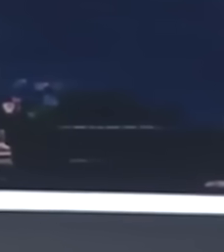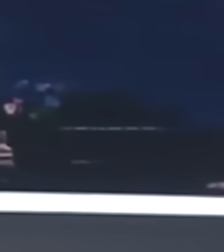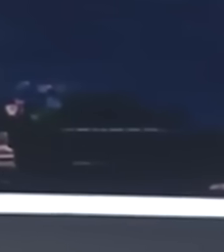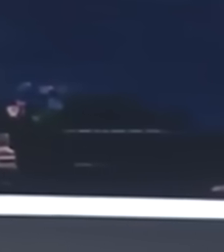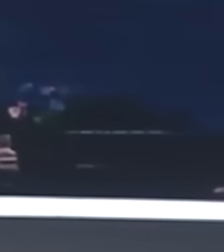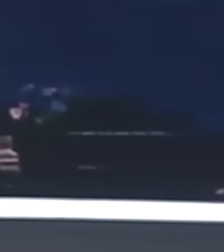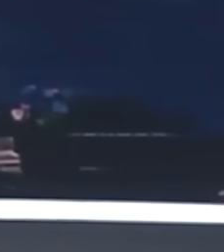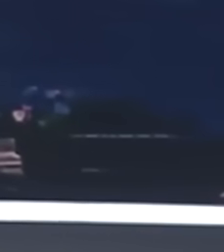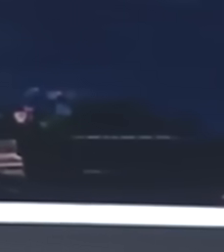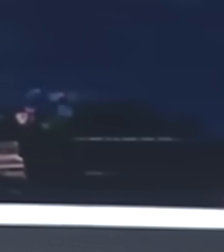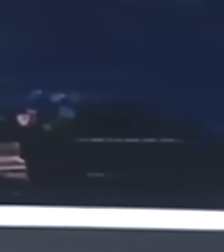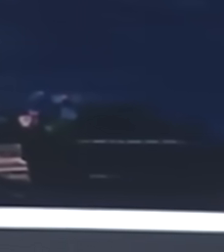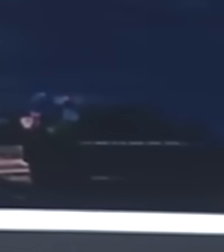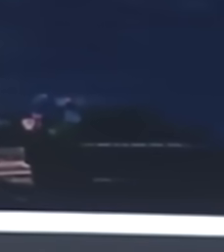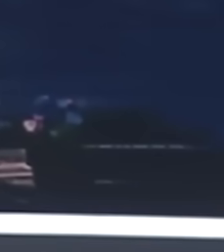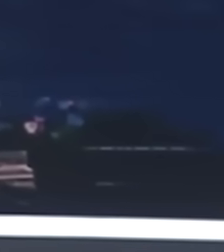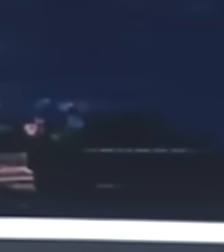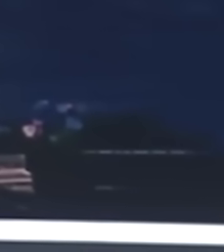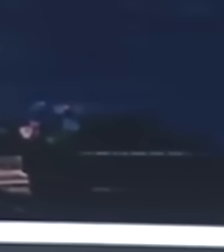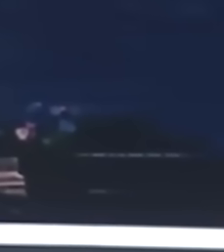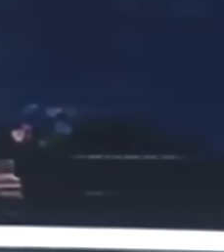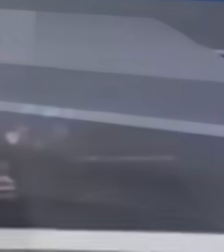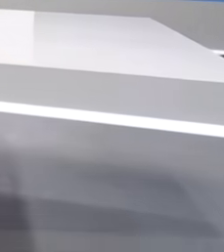여러분 안녕하십니까? 뉴스룸을 시작하겠습니다.